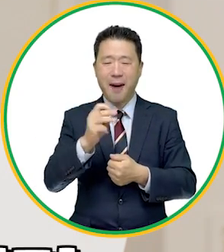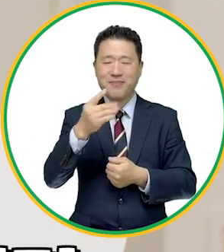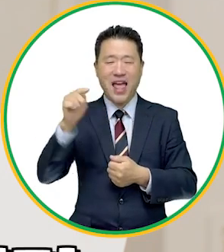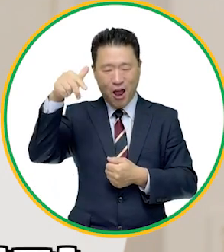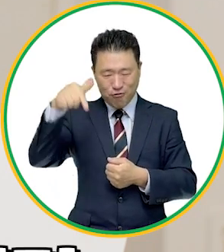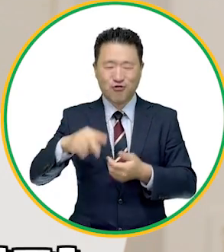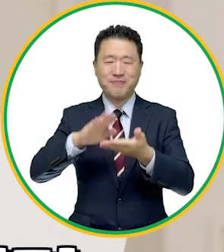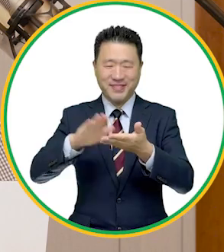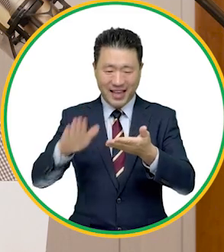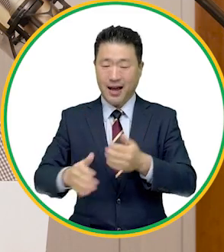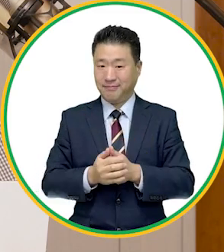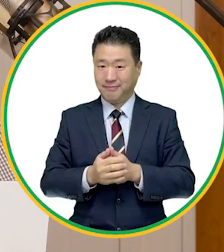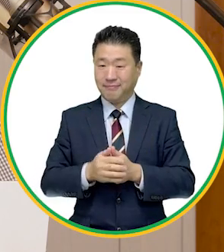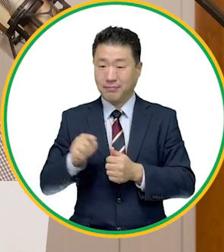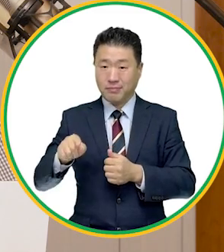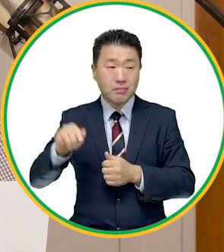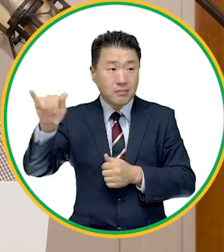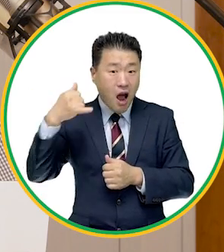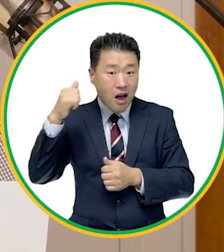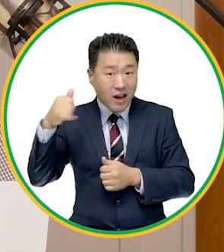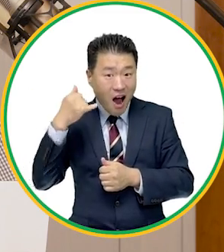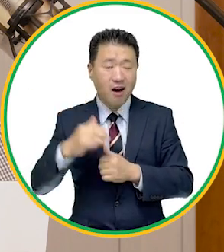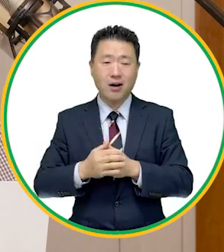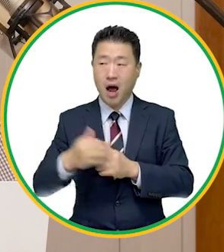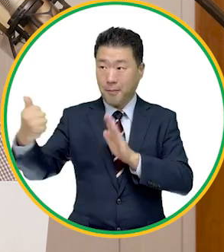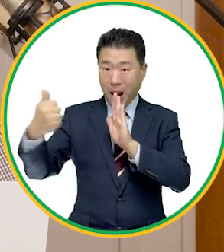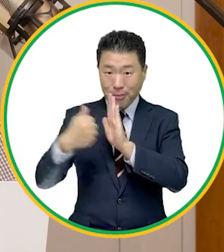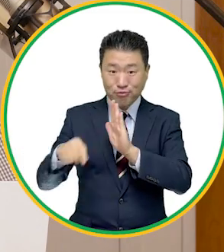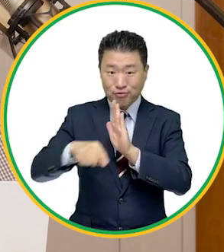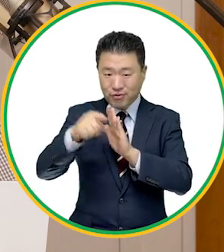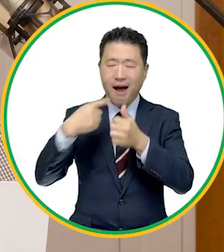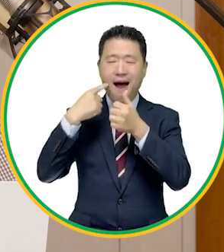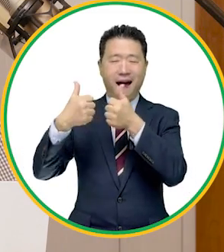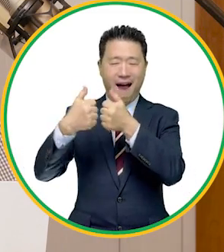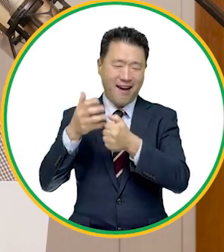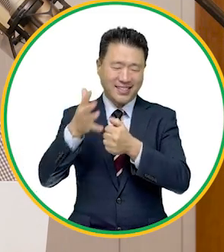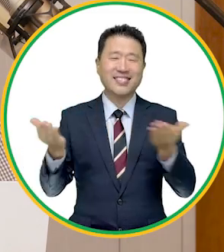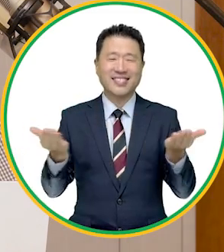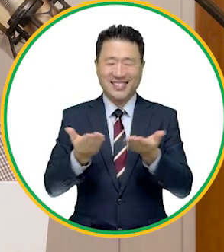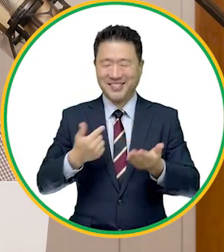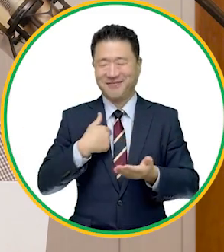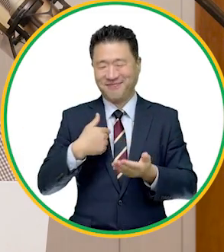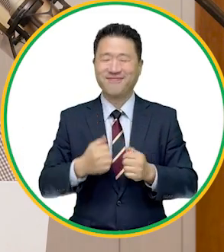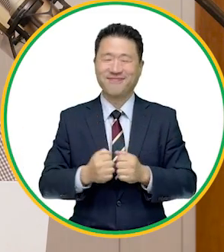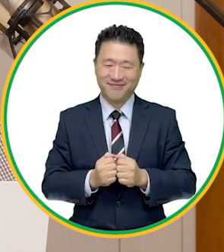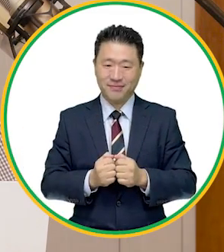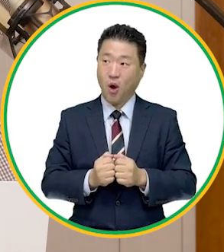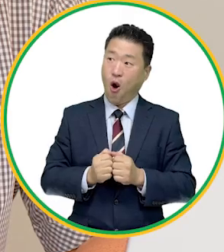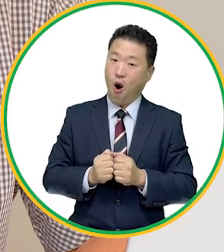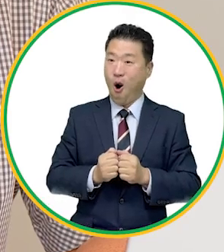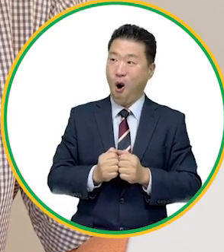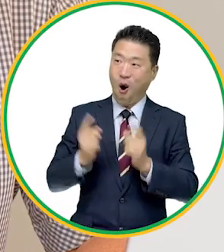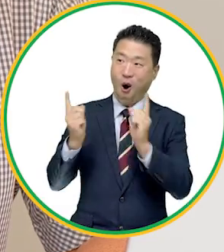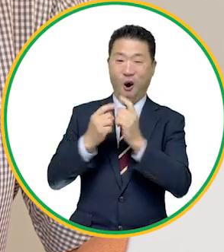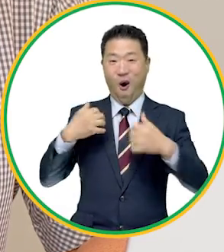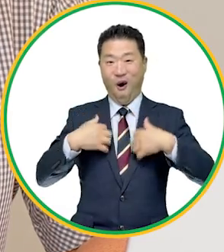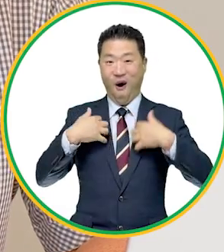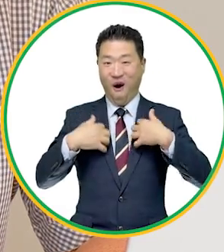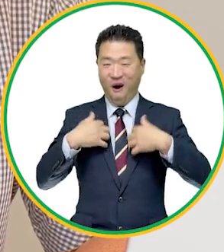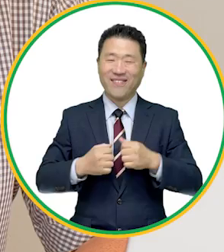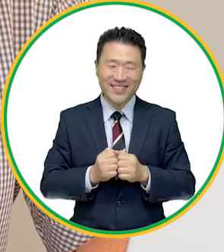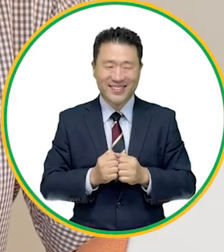종합금융상담사 함태규입니다. 지사에서 전화나 방문 고객들의 상담 업무를 담당하고 있습니다. 네, 실장님